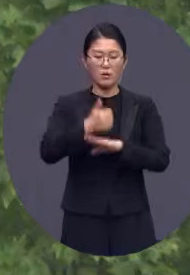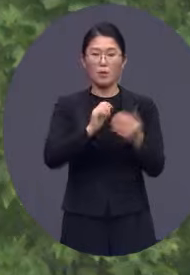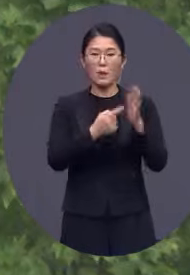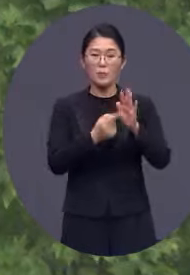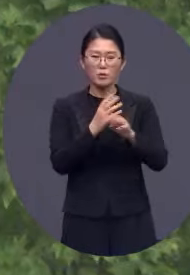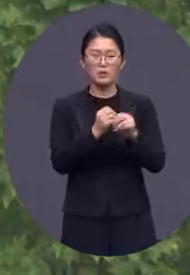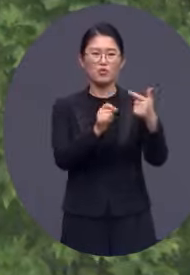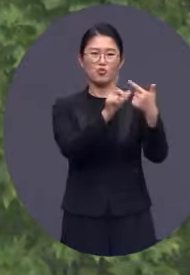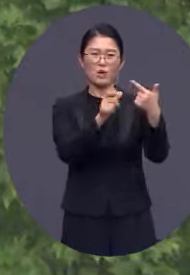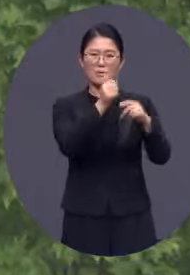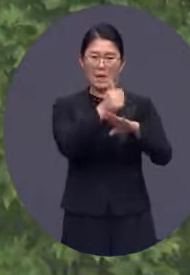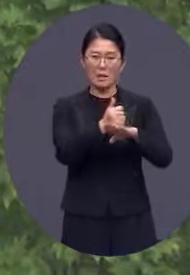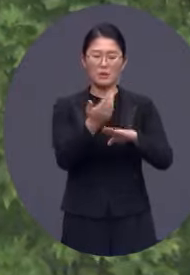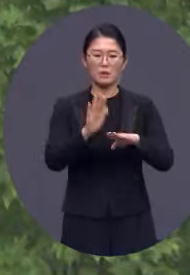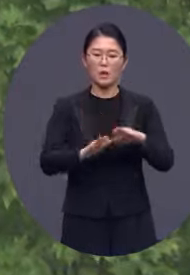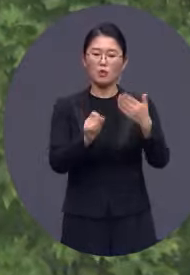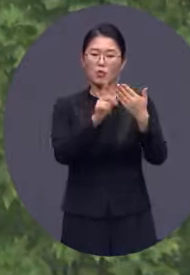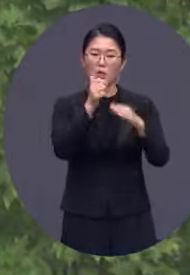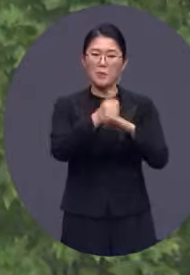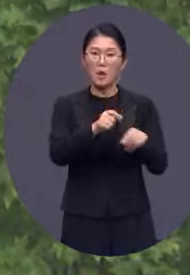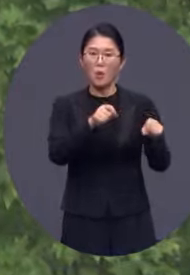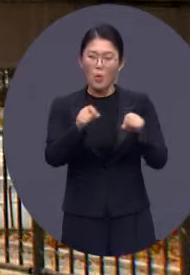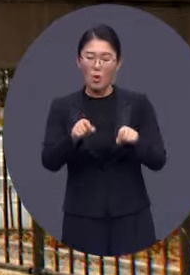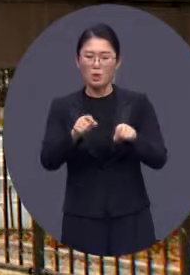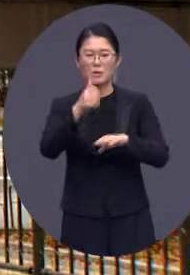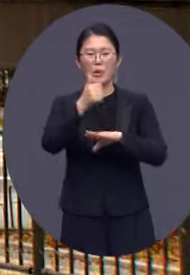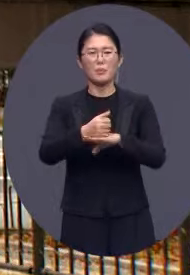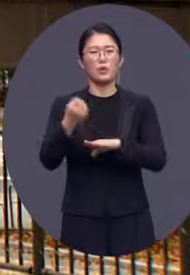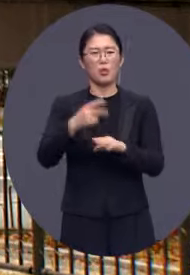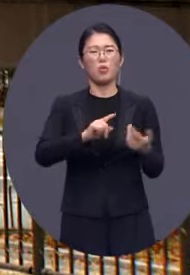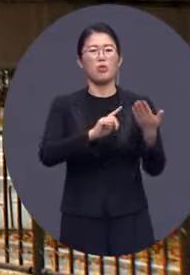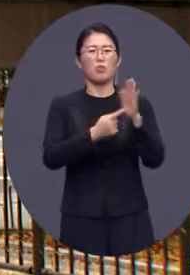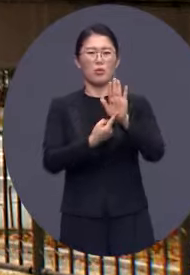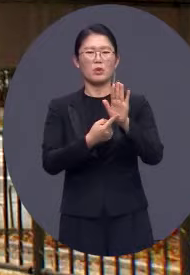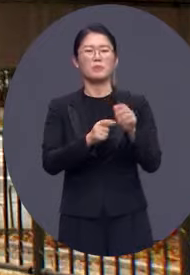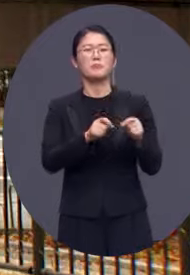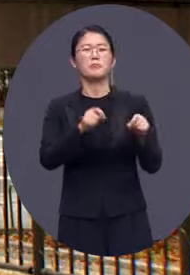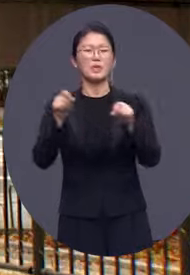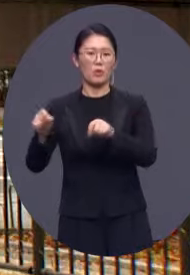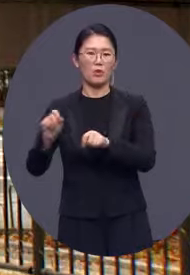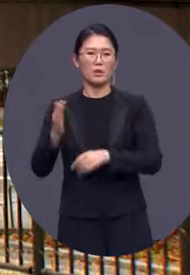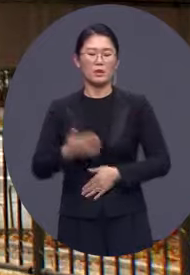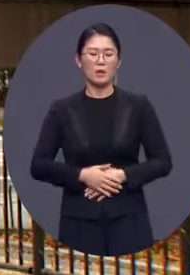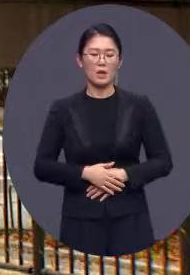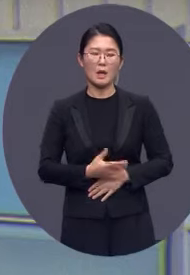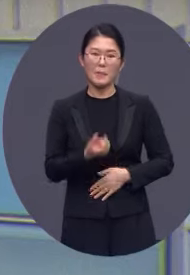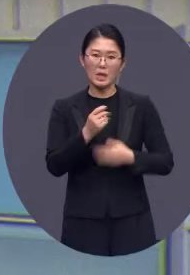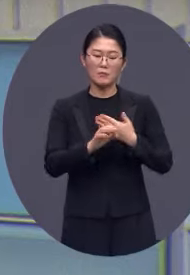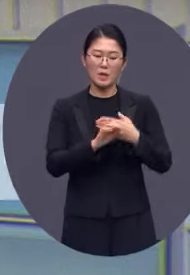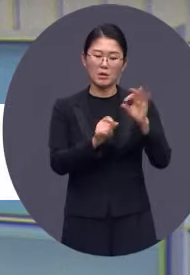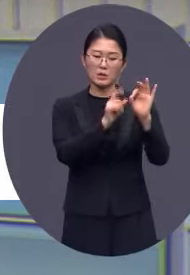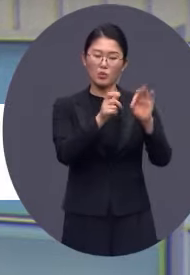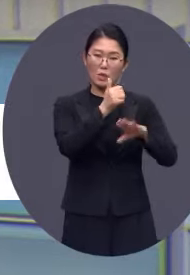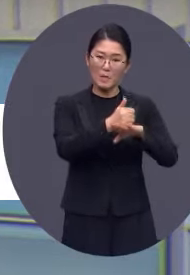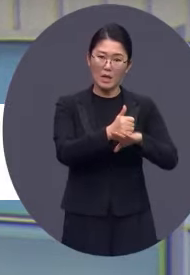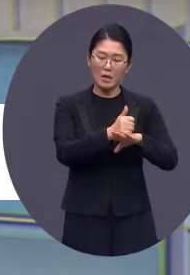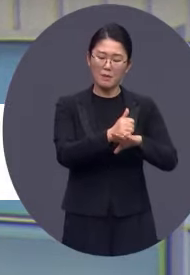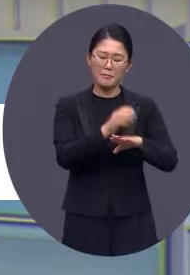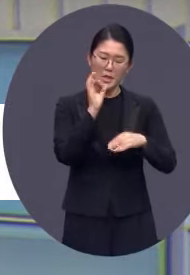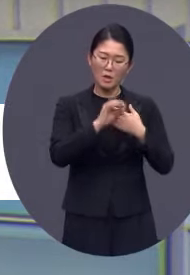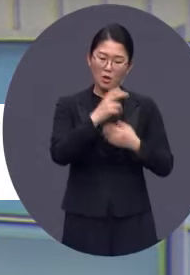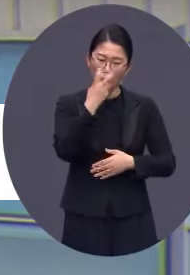예정이었지만 지난달 말로 연장되더니 발표 일자가 또다시 미뤄졌습니다. 빠르면 이달 말 검토 기간이